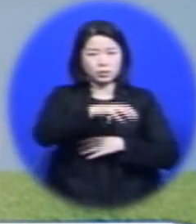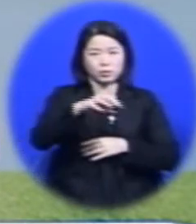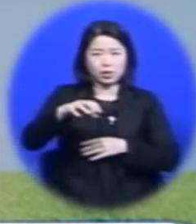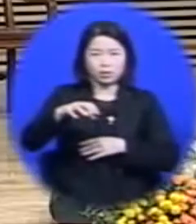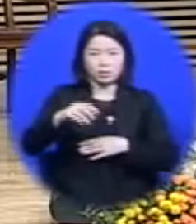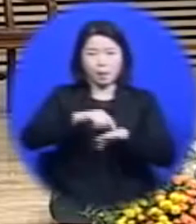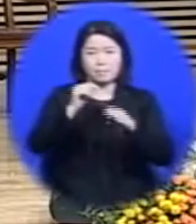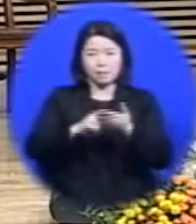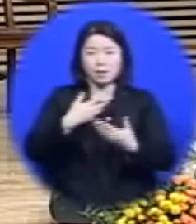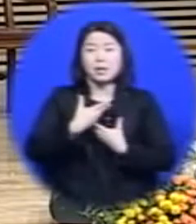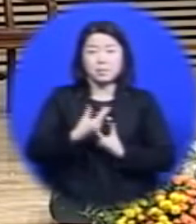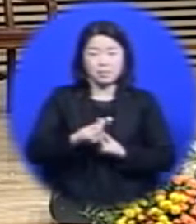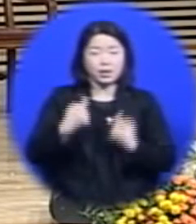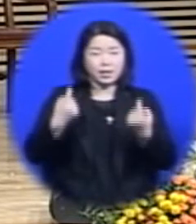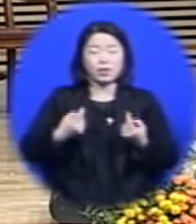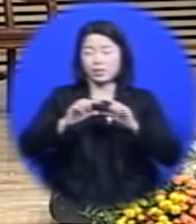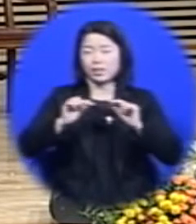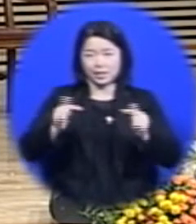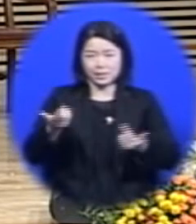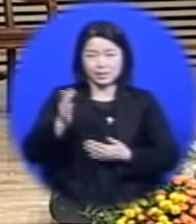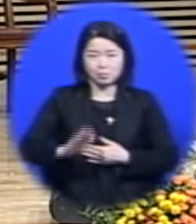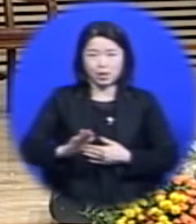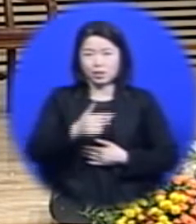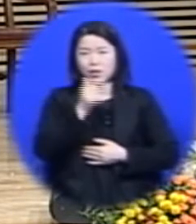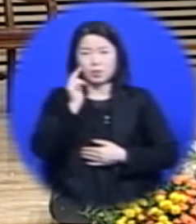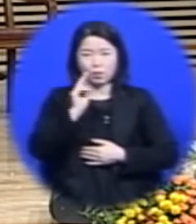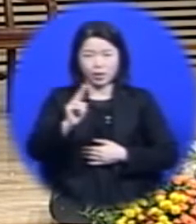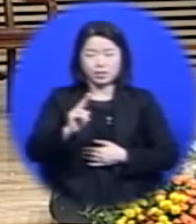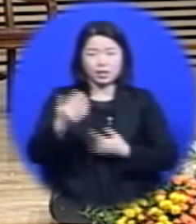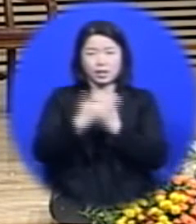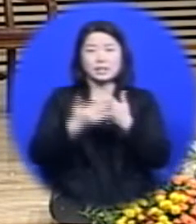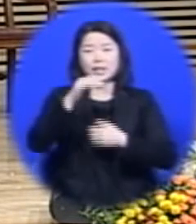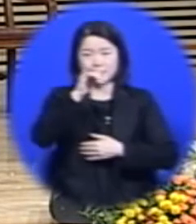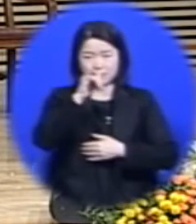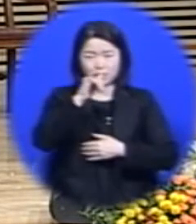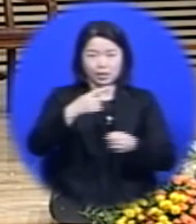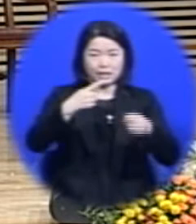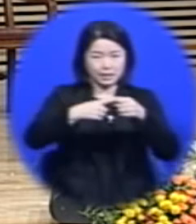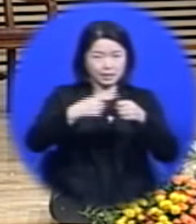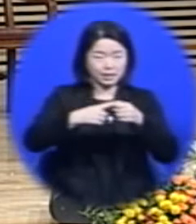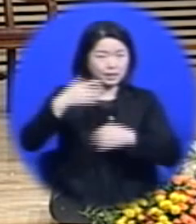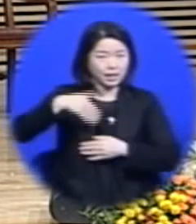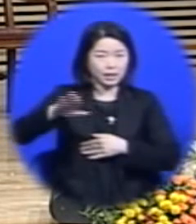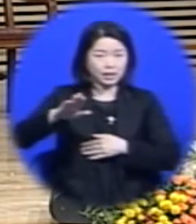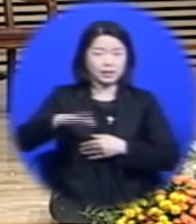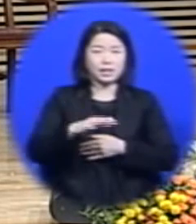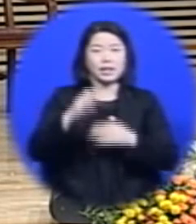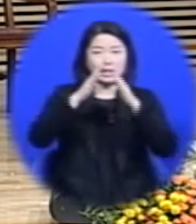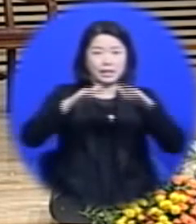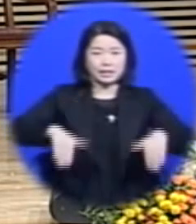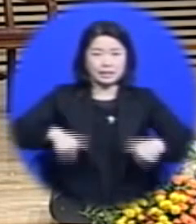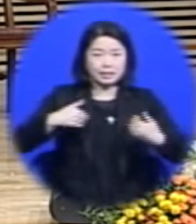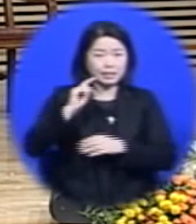아닙니다만 굉장한 은혜가 있었습니다 찻잔 날 갔었던 야 월 교회 전당